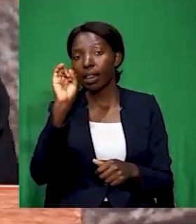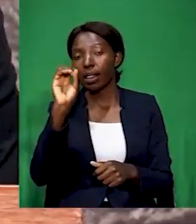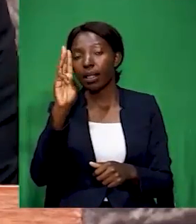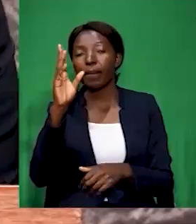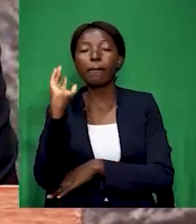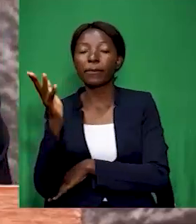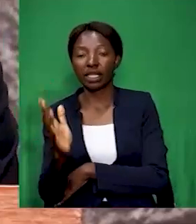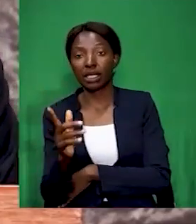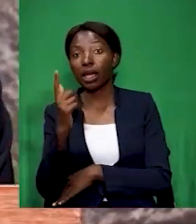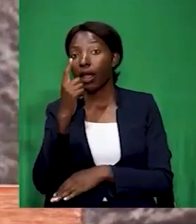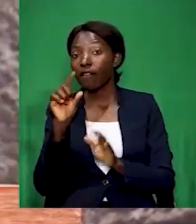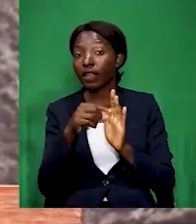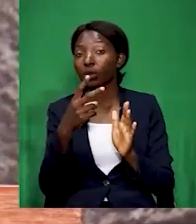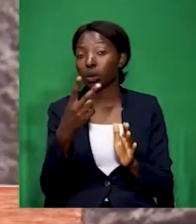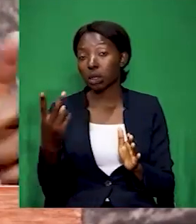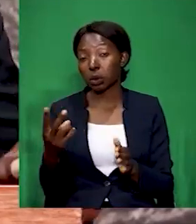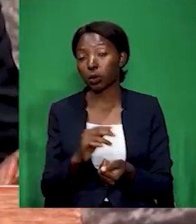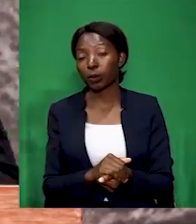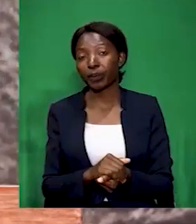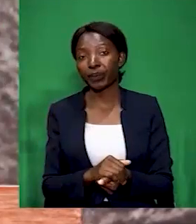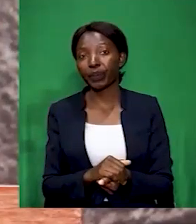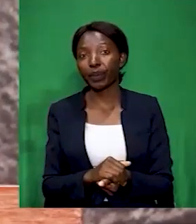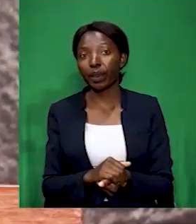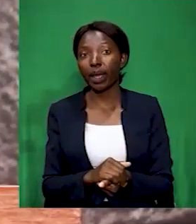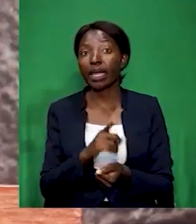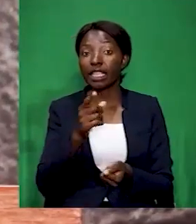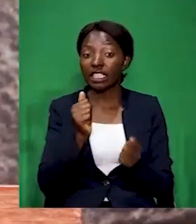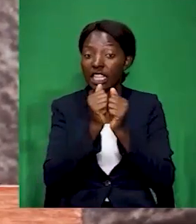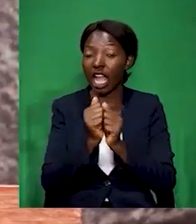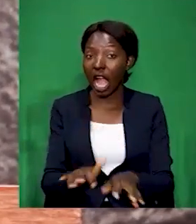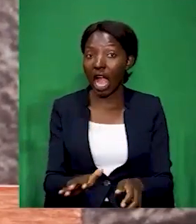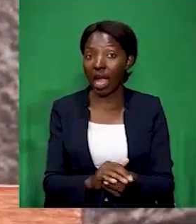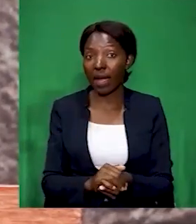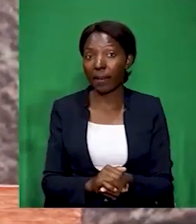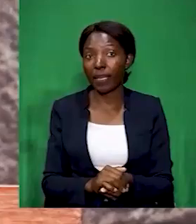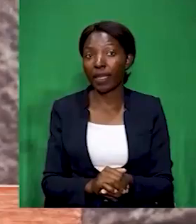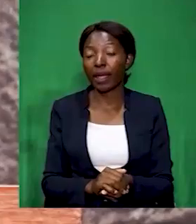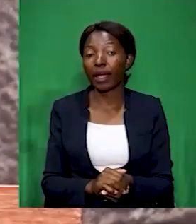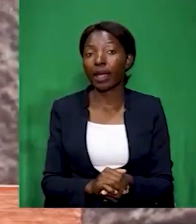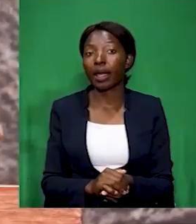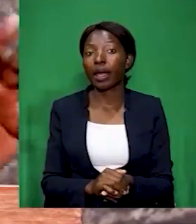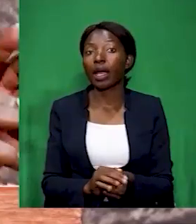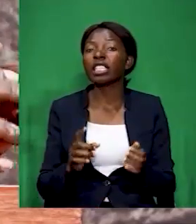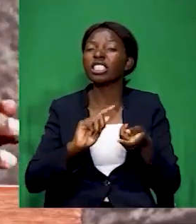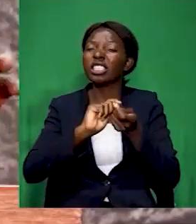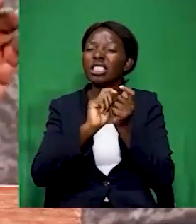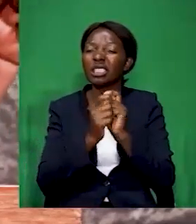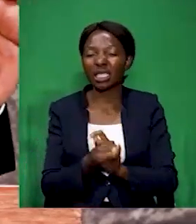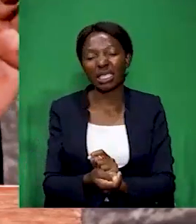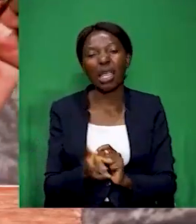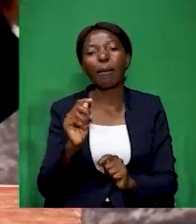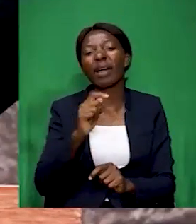ukanoirava ukanoihaka pa verse ya 22. Pane chinoitika pana Simon chinondiburitsira pachena. Kuti kwakanga kuri kutendeuka asi